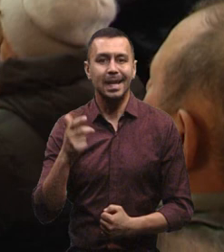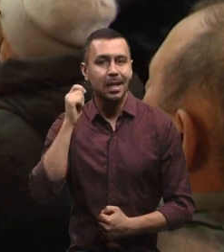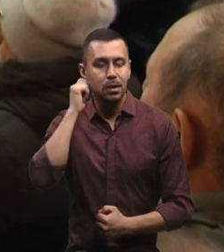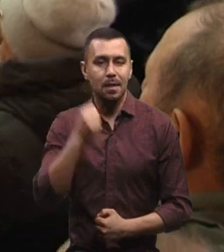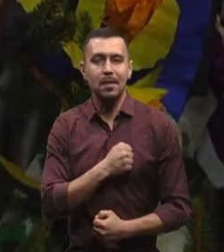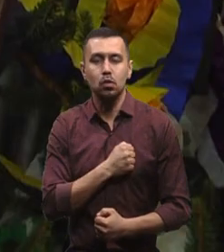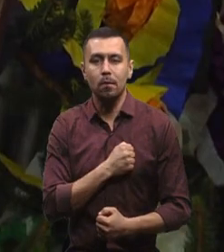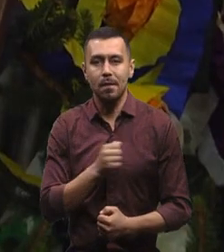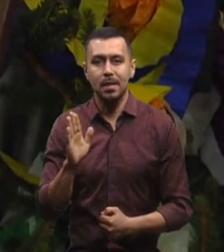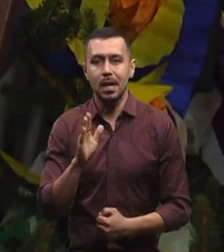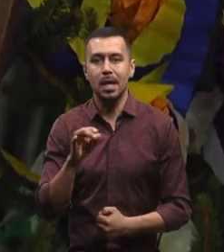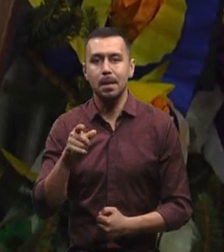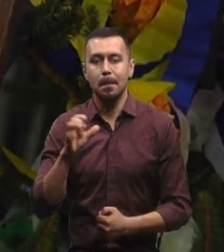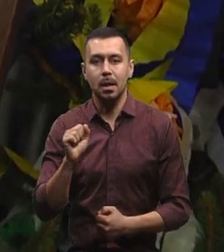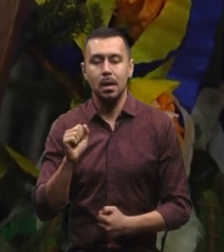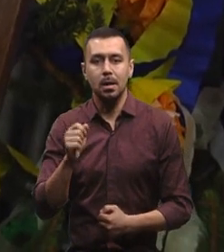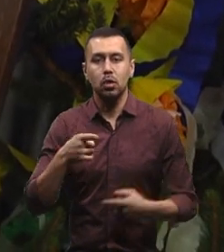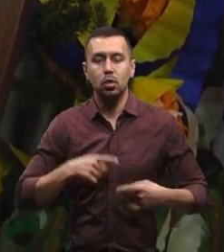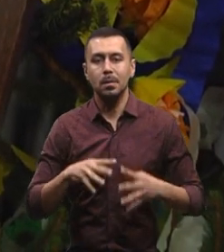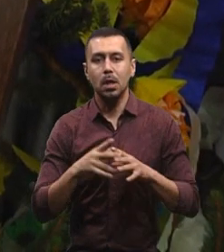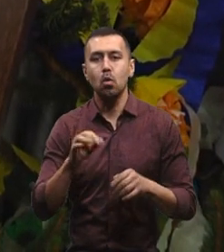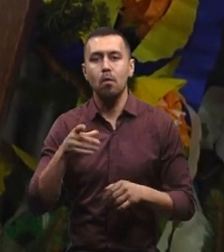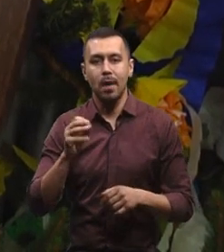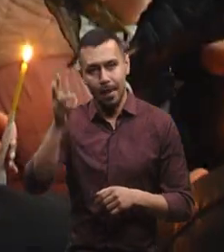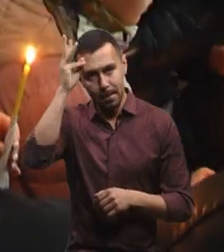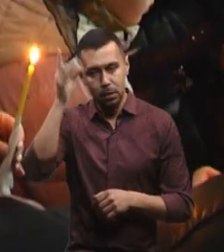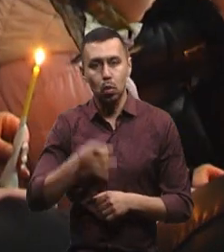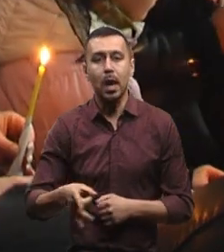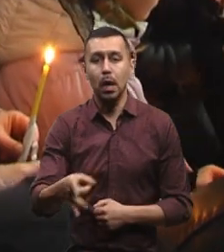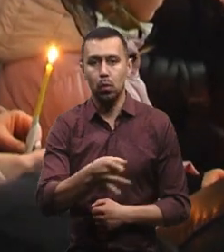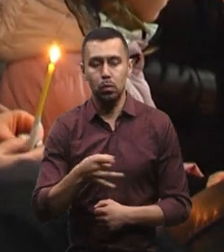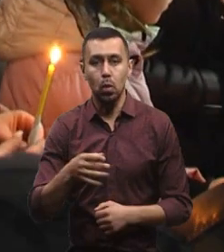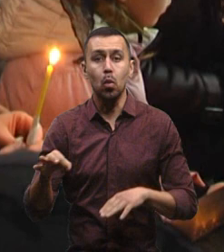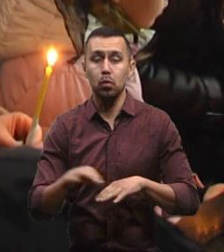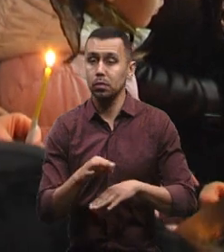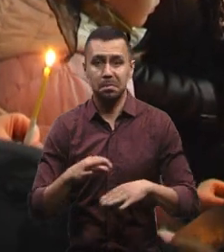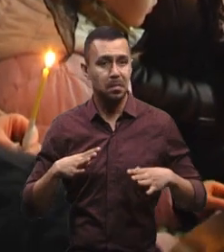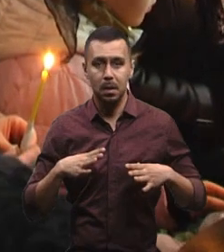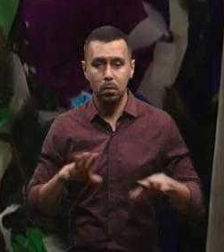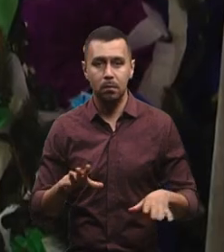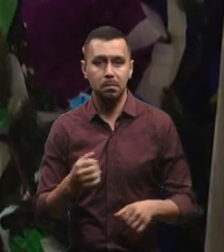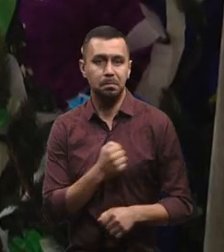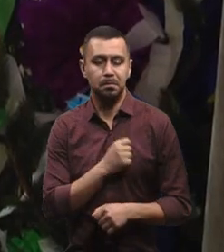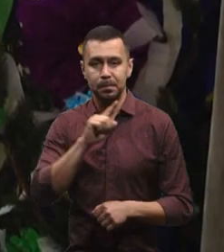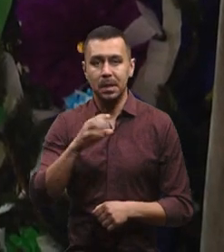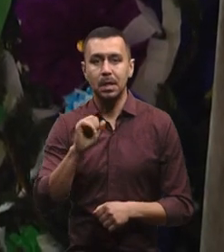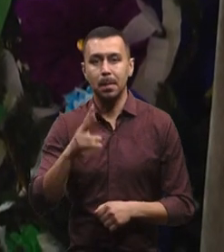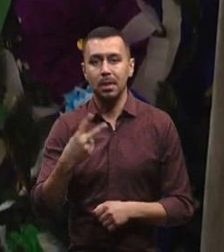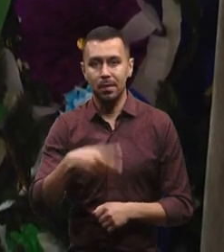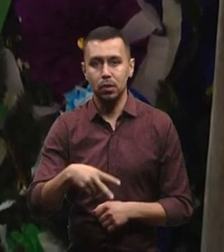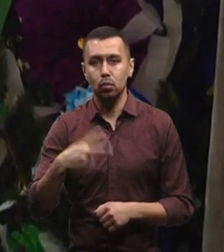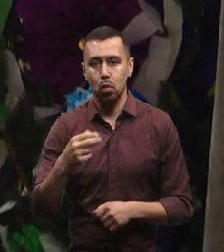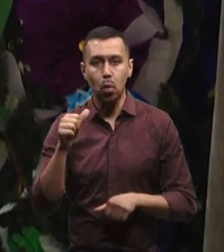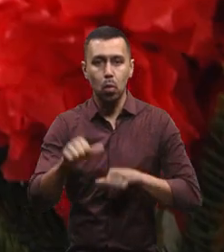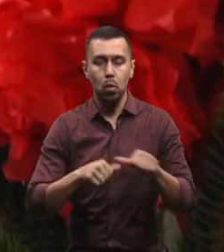33-річний військовий Віталій Гнипель родом із села Лугове Хмельницького району. Одруженим не був. Мобілізований в серпні